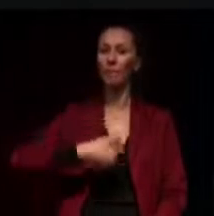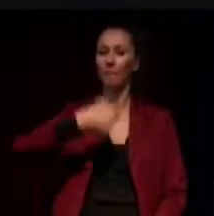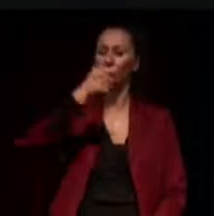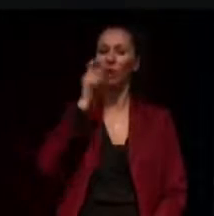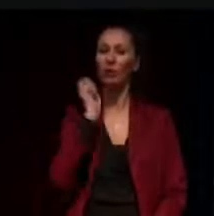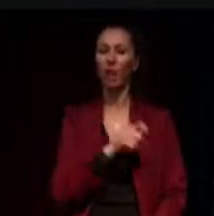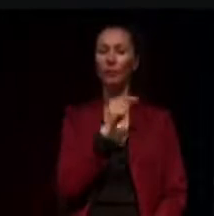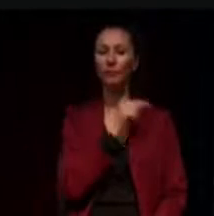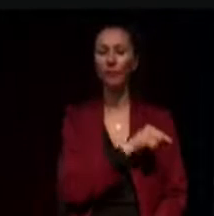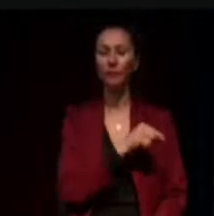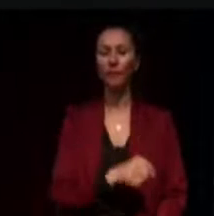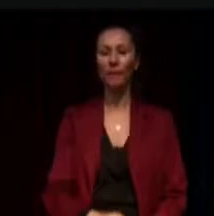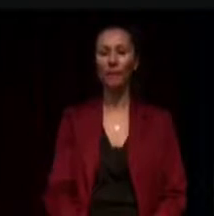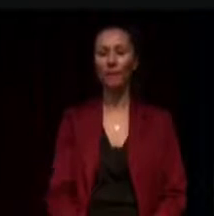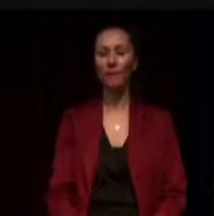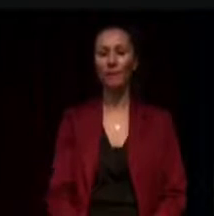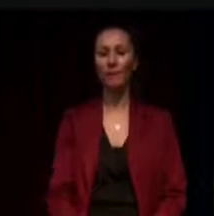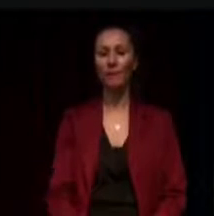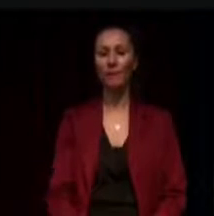başkanlığı yaptı.